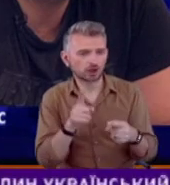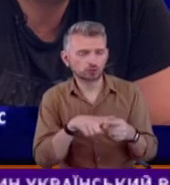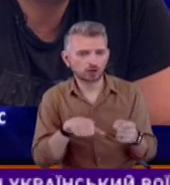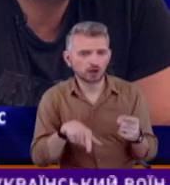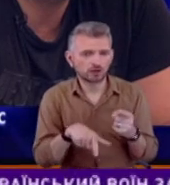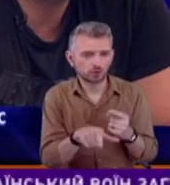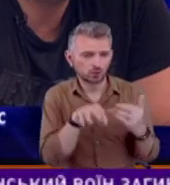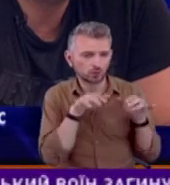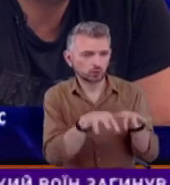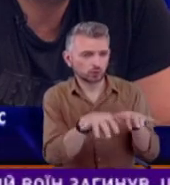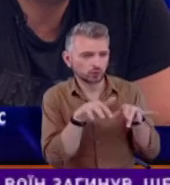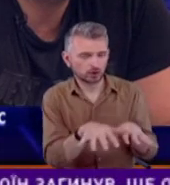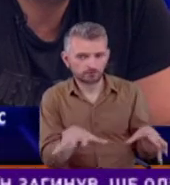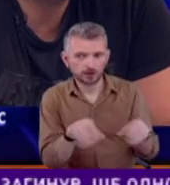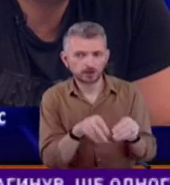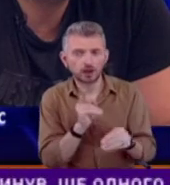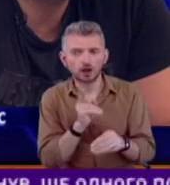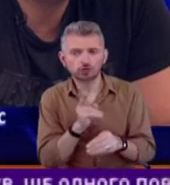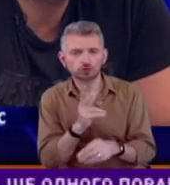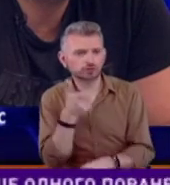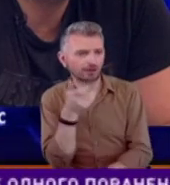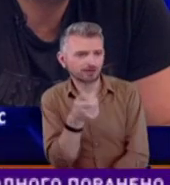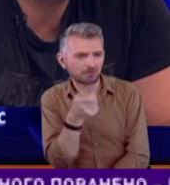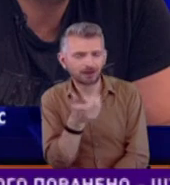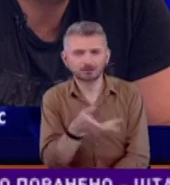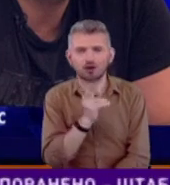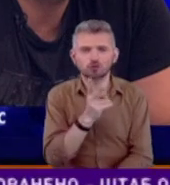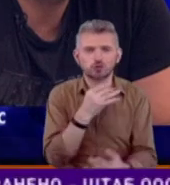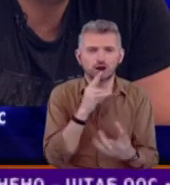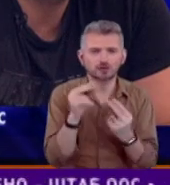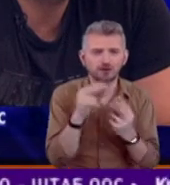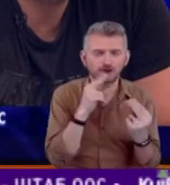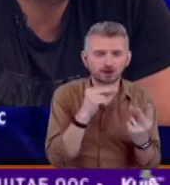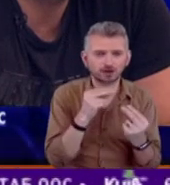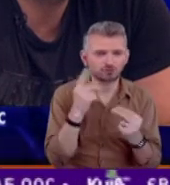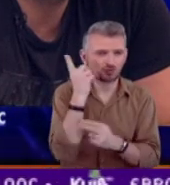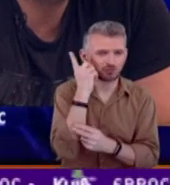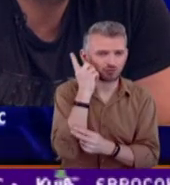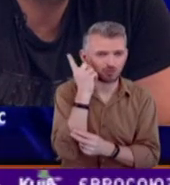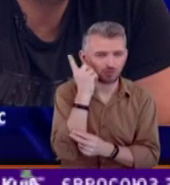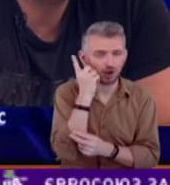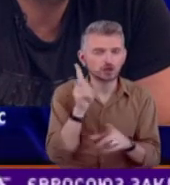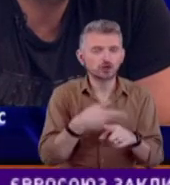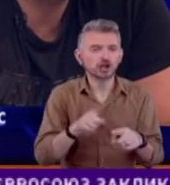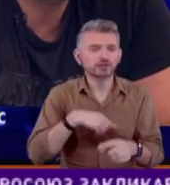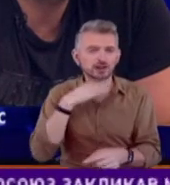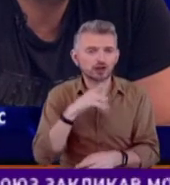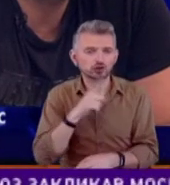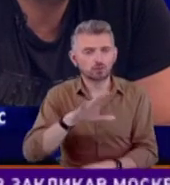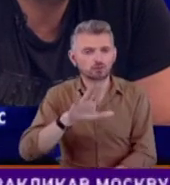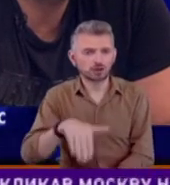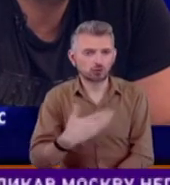транспортном потоке находятся. Кто-то смс-ки отправляет, кто-то разговаривает. И даже этого достаточно, чтобы